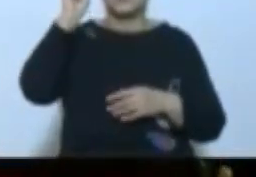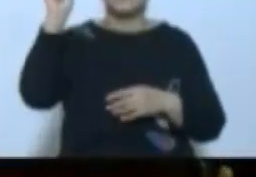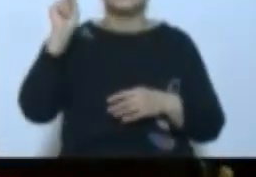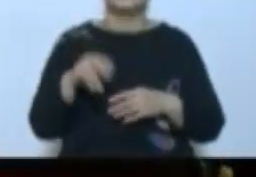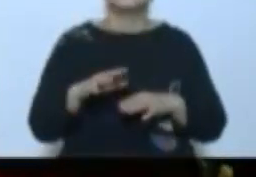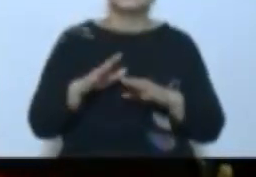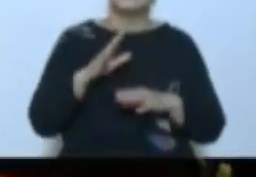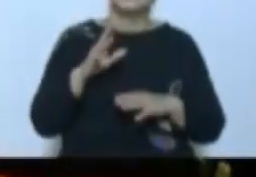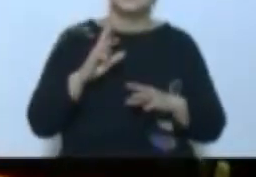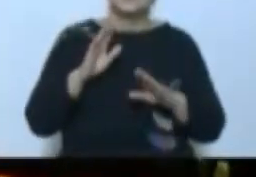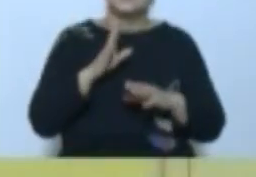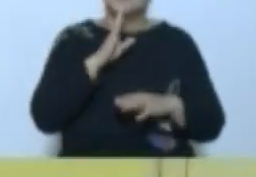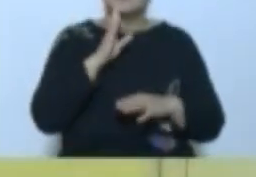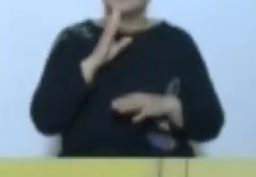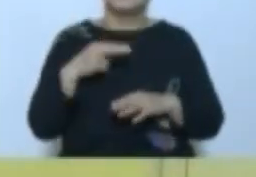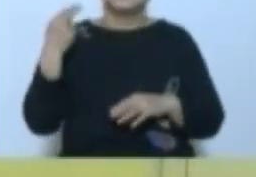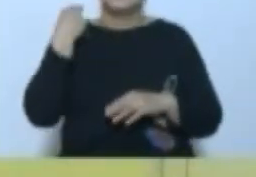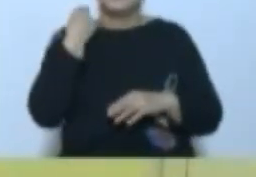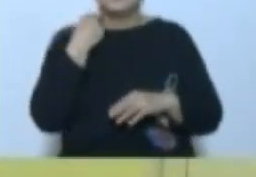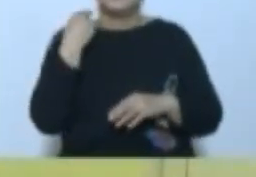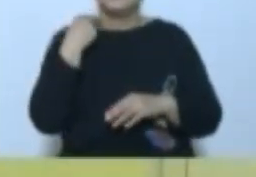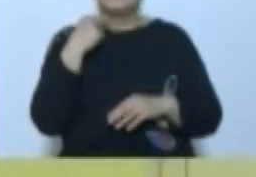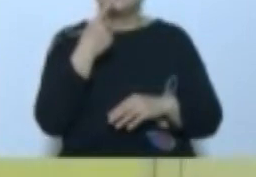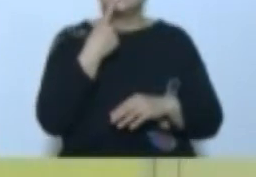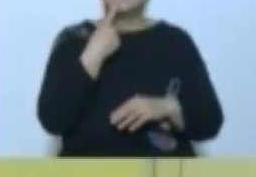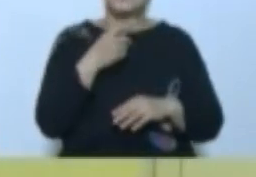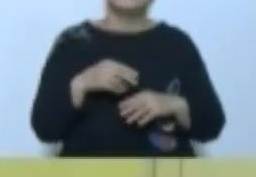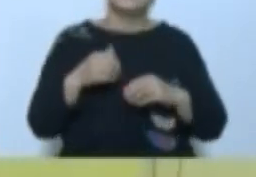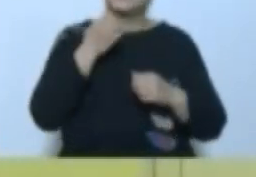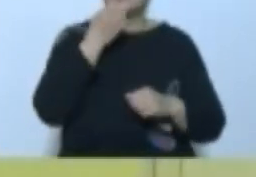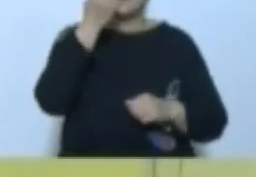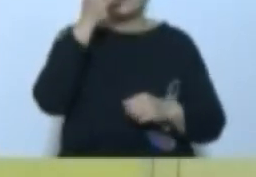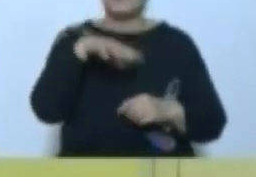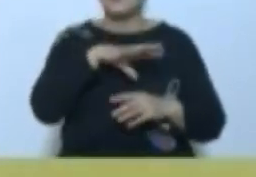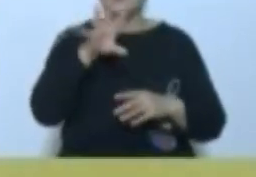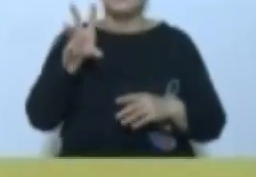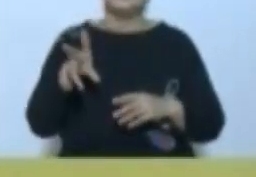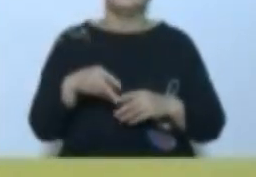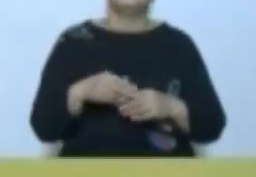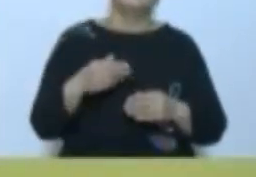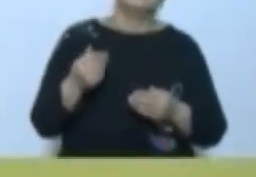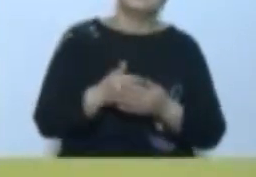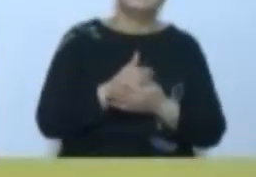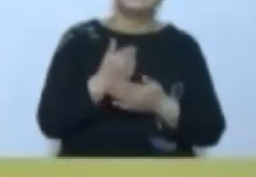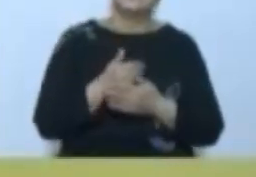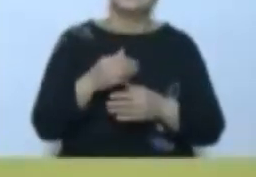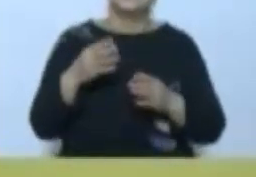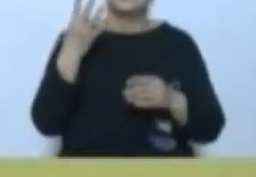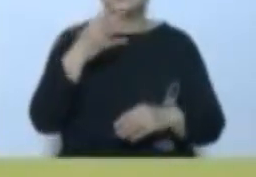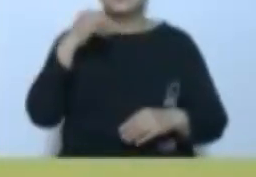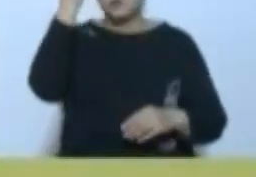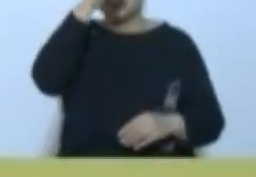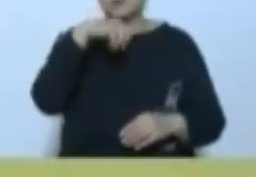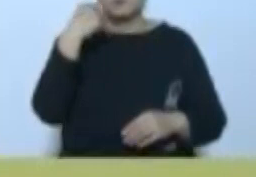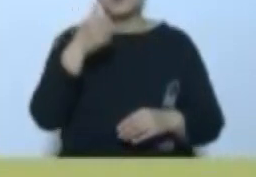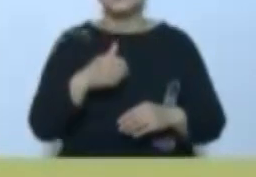была склонность к изучению английского языка. Благодаря энтузиазму сейчас уровень владения языком у Диляры очень высок. «После 4 лет обучения в